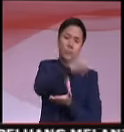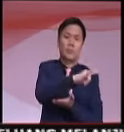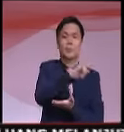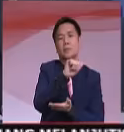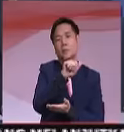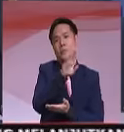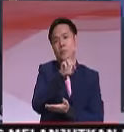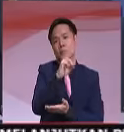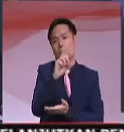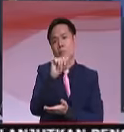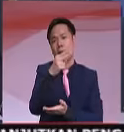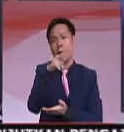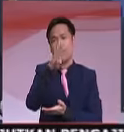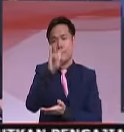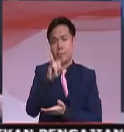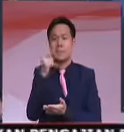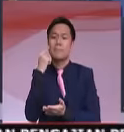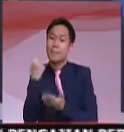tadi